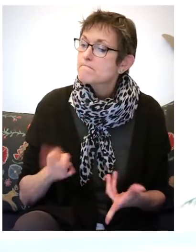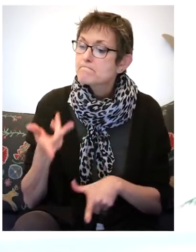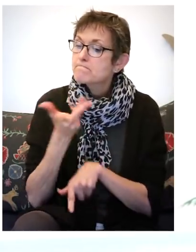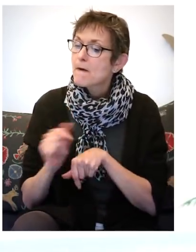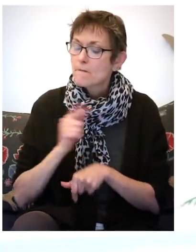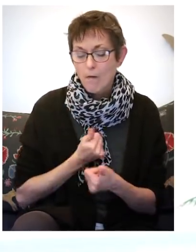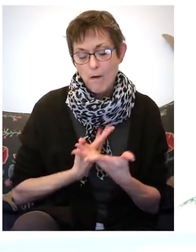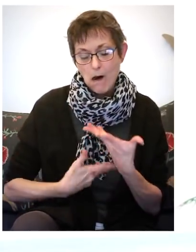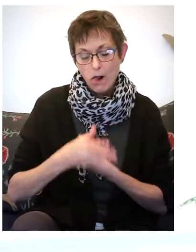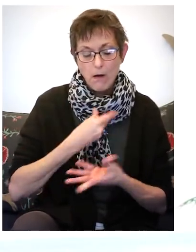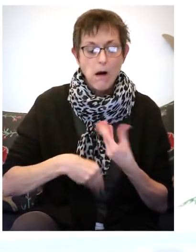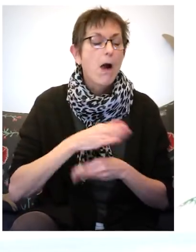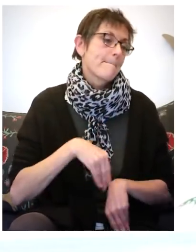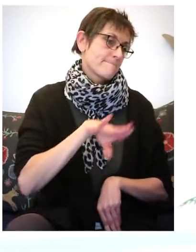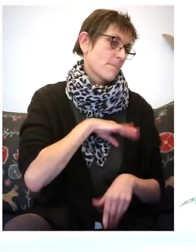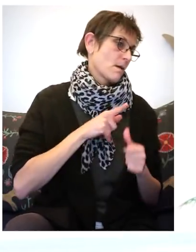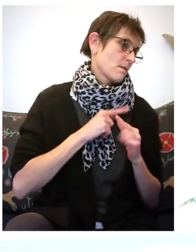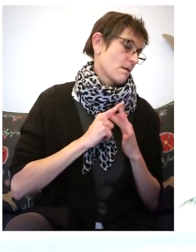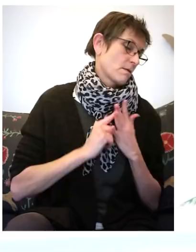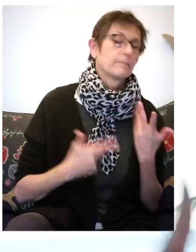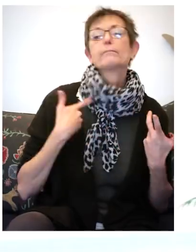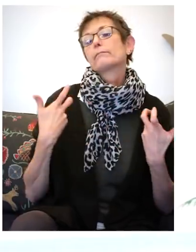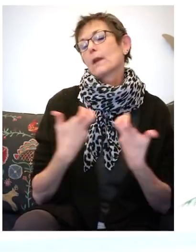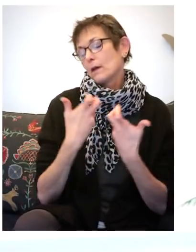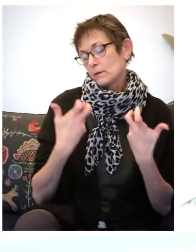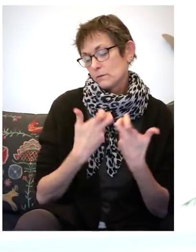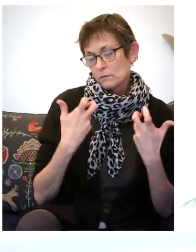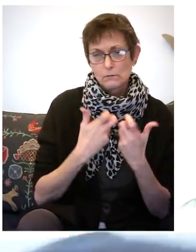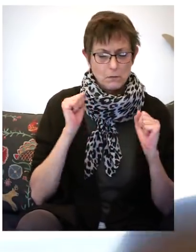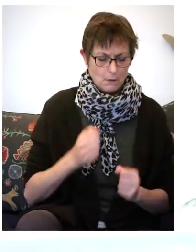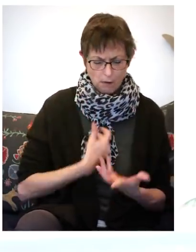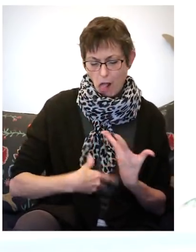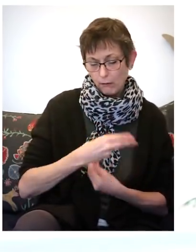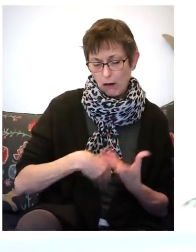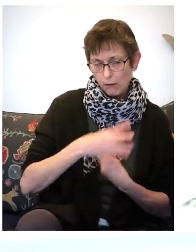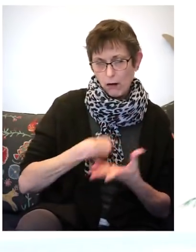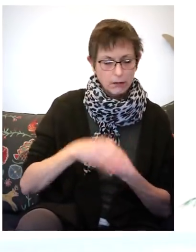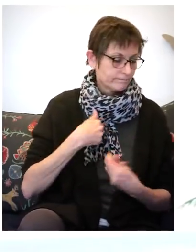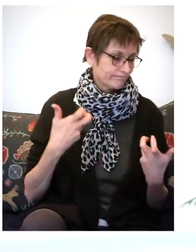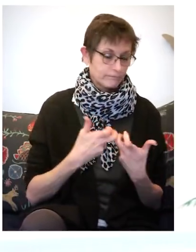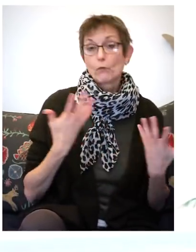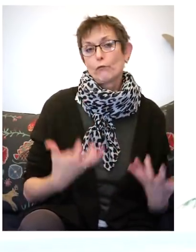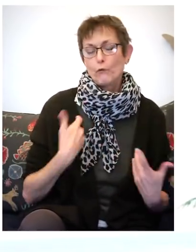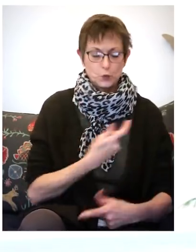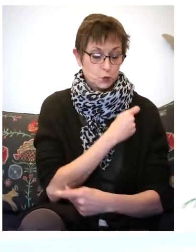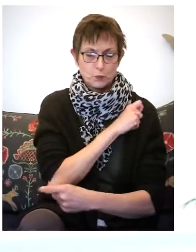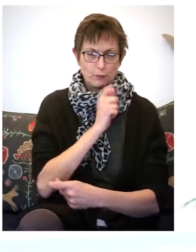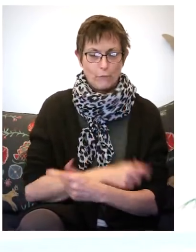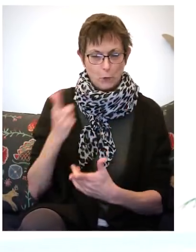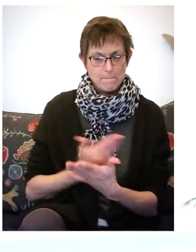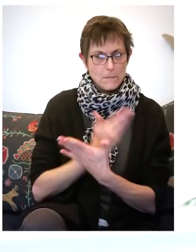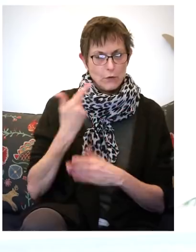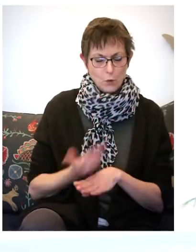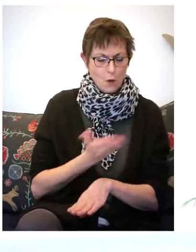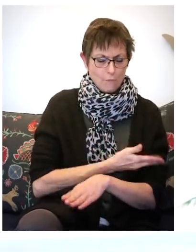inconsciemment, nos attitudes pour qu'elles deviennent acceptables par notre système de pensée. Soit par une justification complètement fallacieuse, imaginons que j'ai décidé de me mettre au sport, que